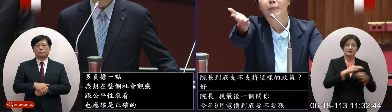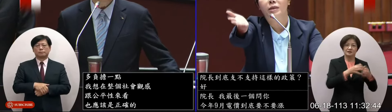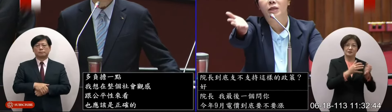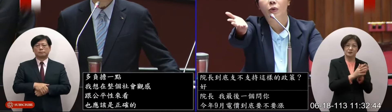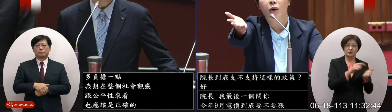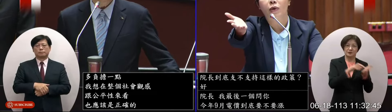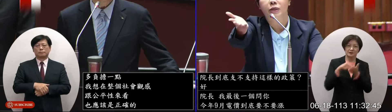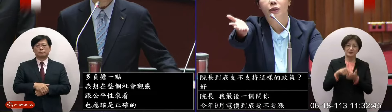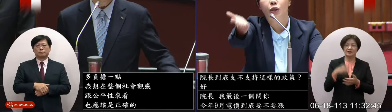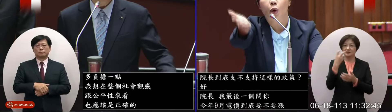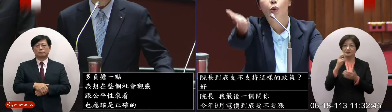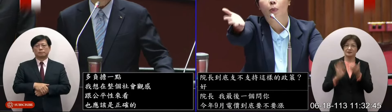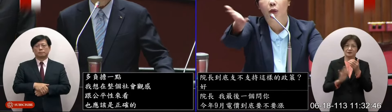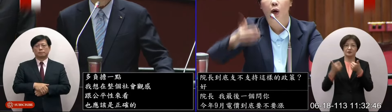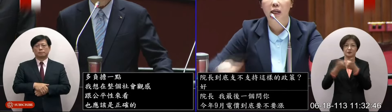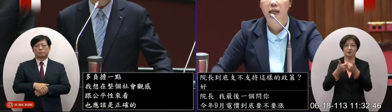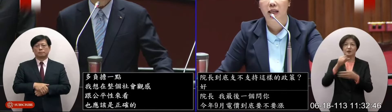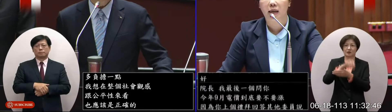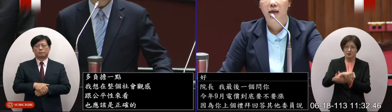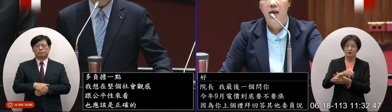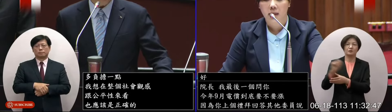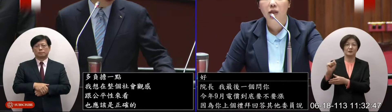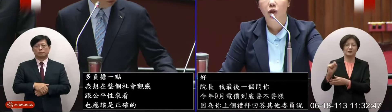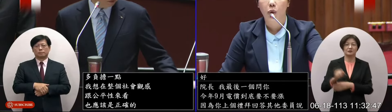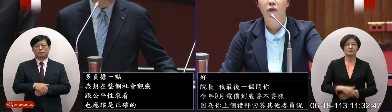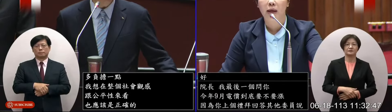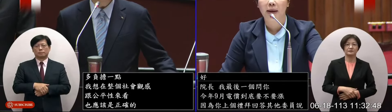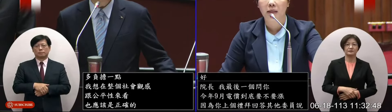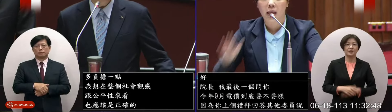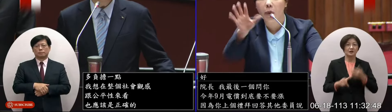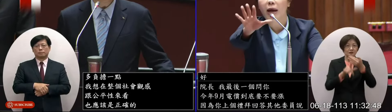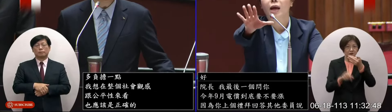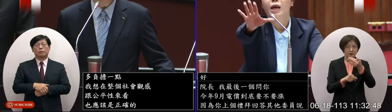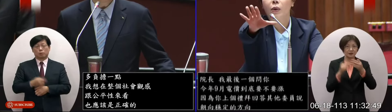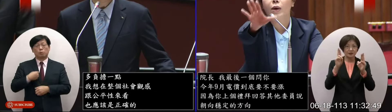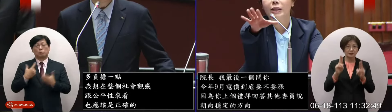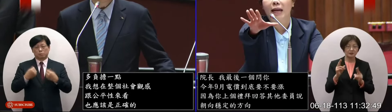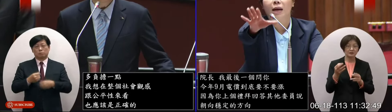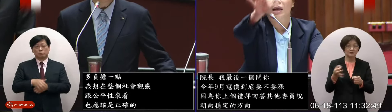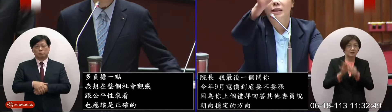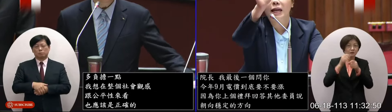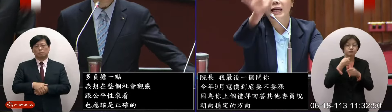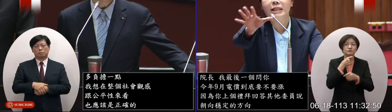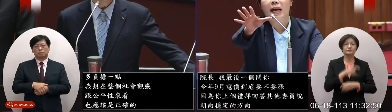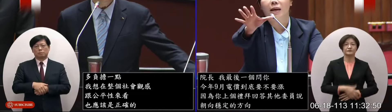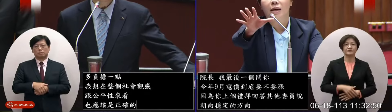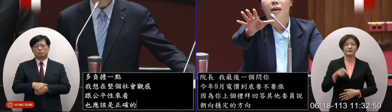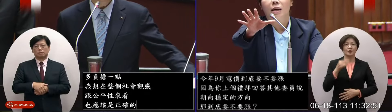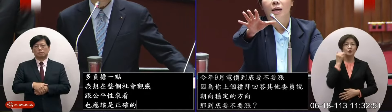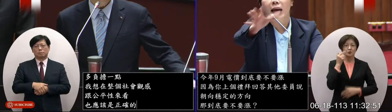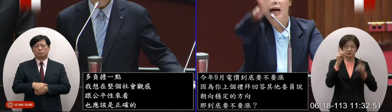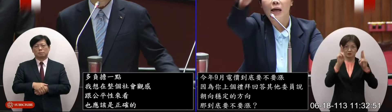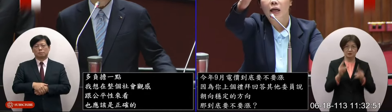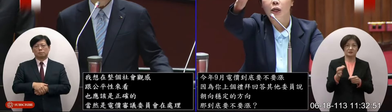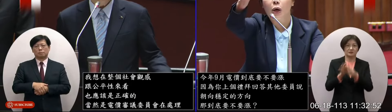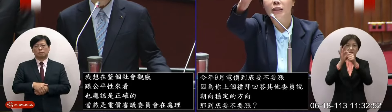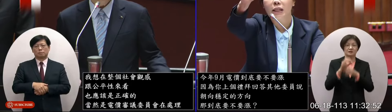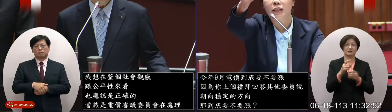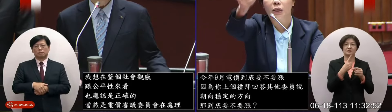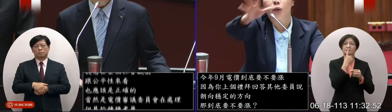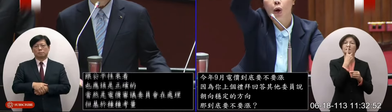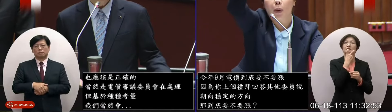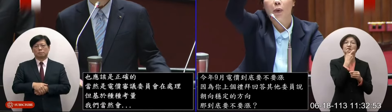个版本，审议委员会只是同意或不同意而已。到底九月份要不要涨？因为院长这个一涨。央行可能又